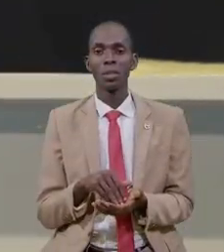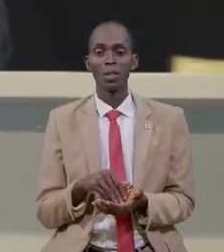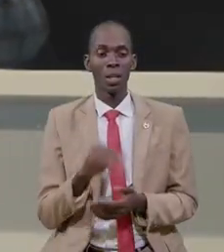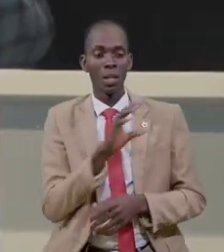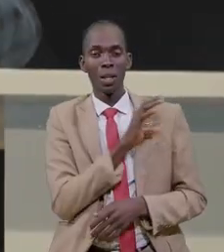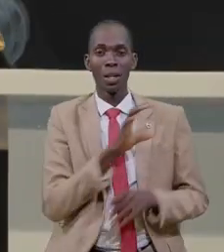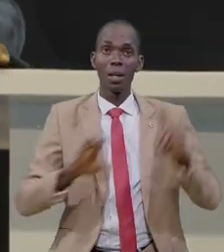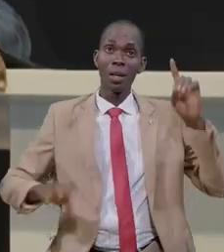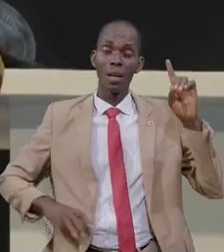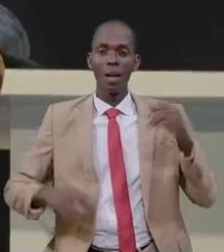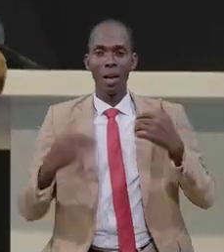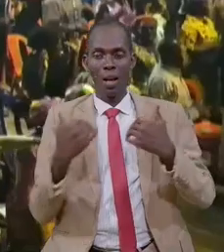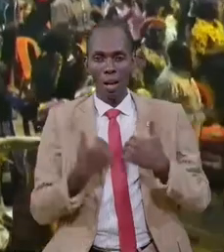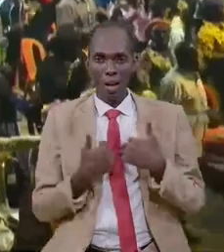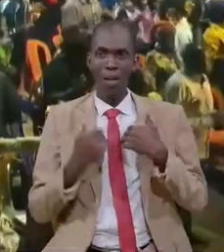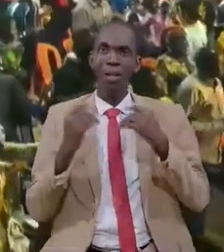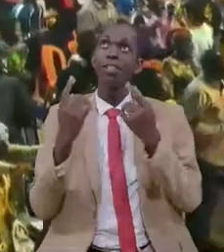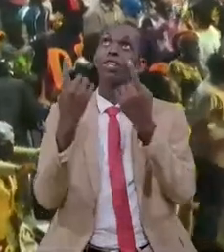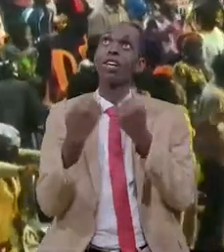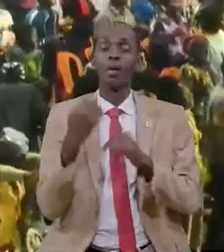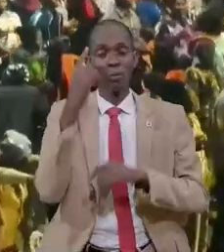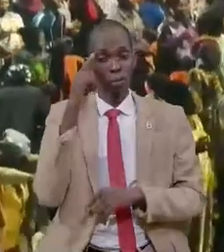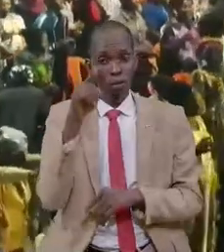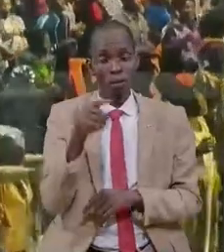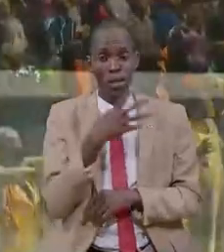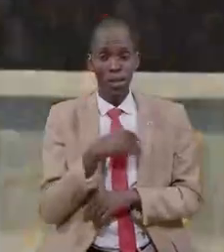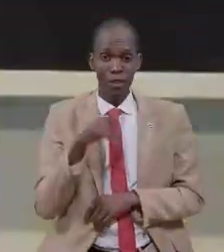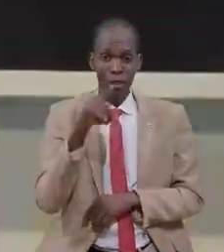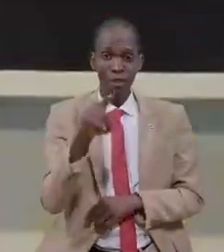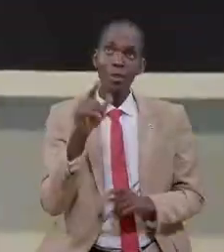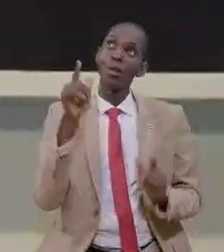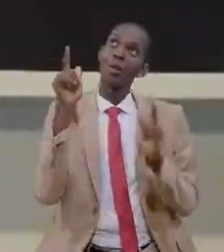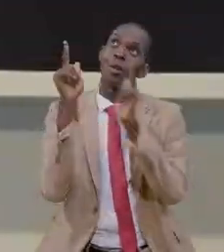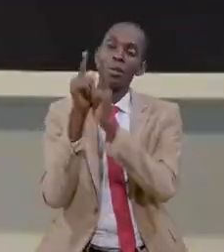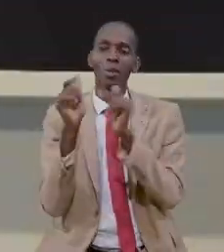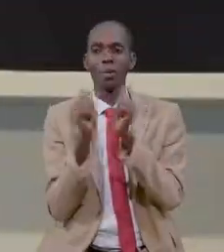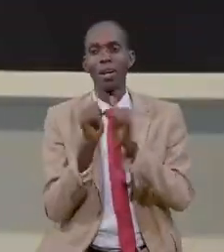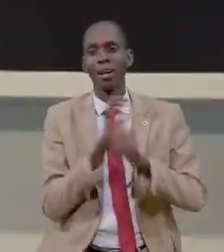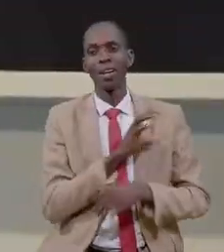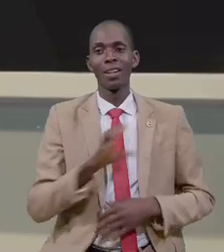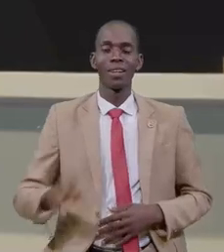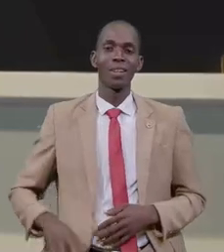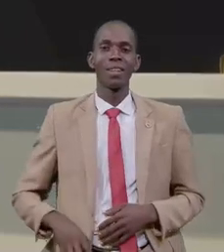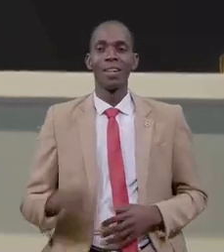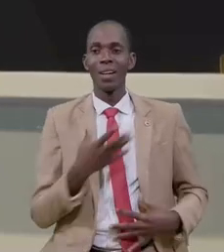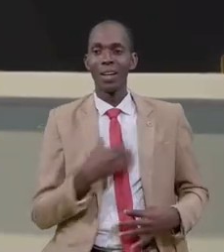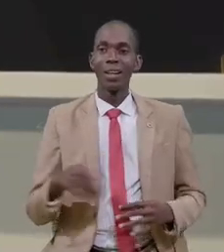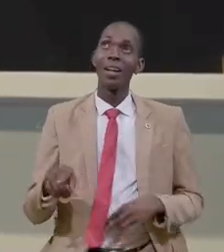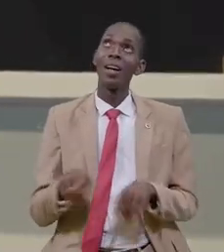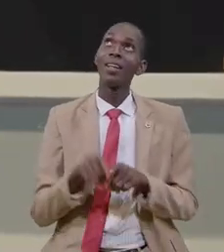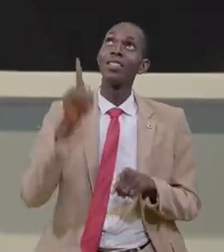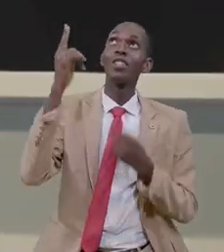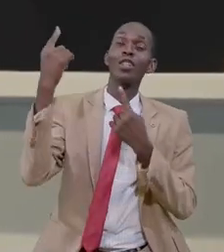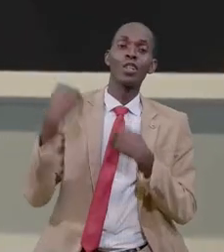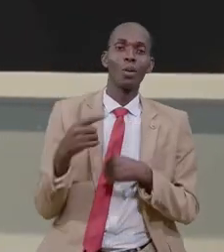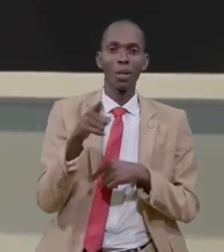Christ est venu pour vous. Et vous venez à Christ. Et comme il vient, que vous